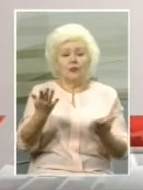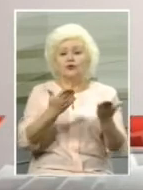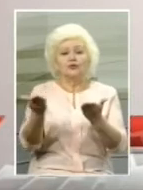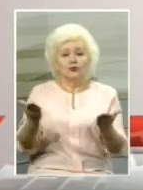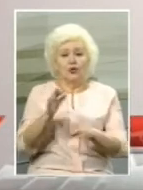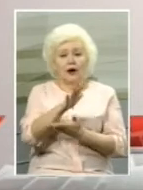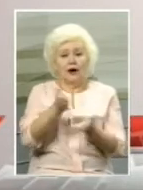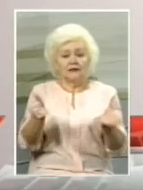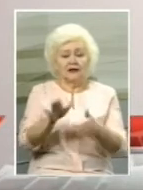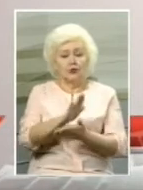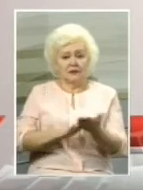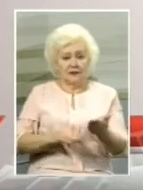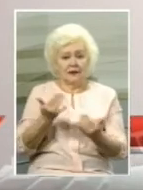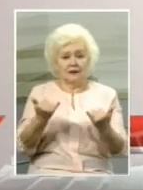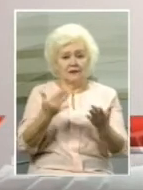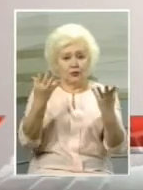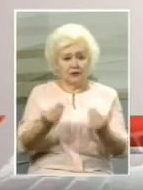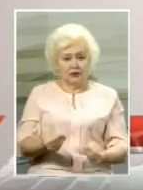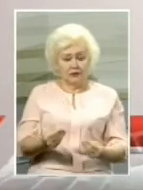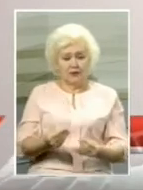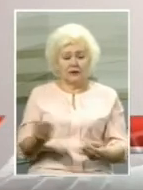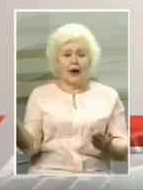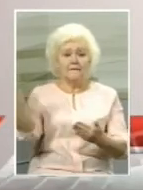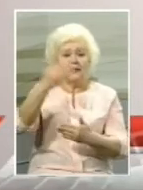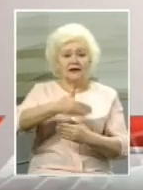так. То есть мы сегодня